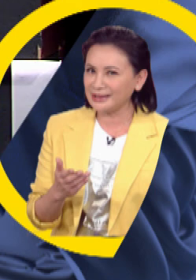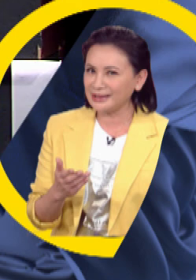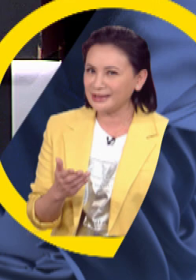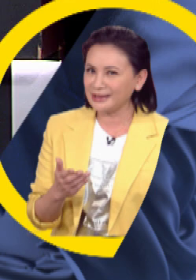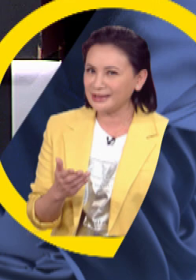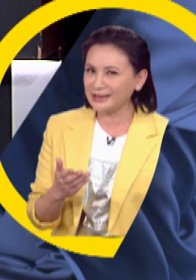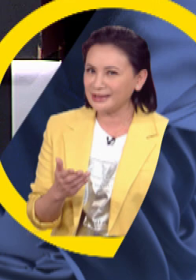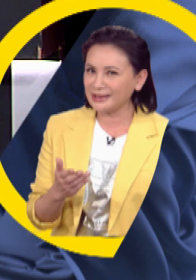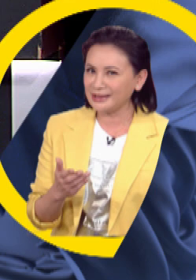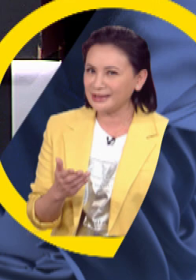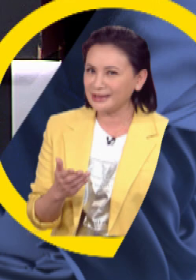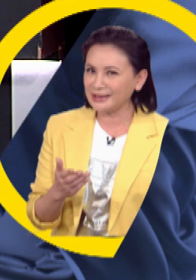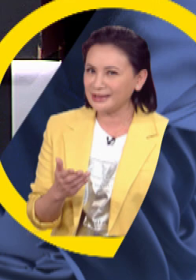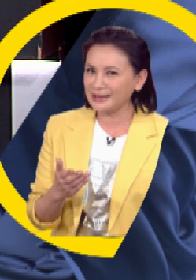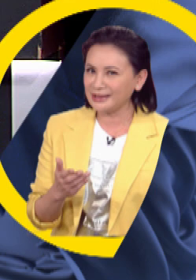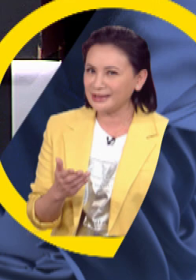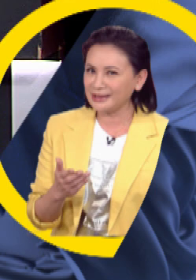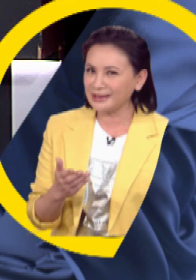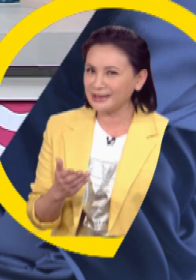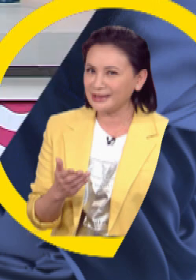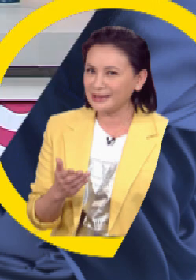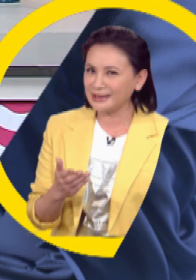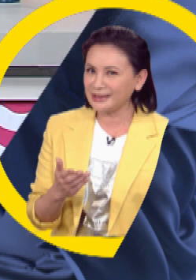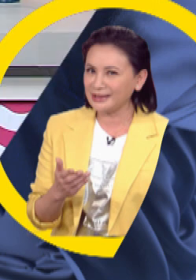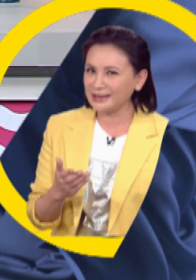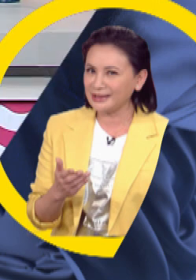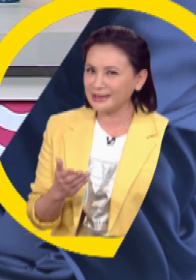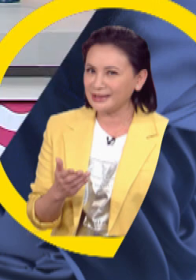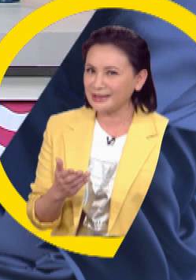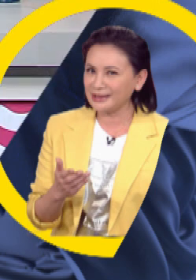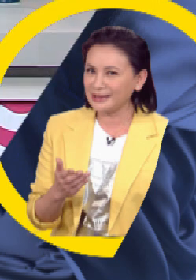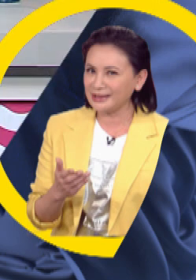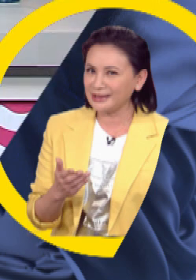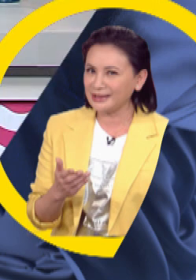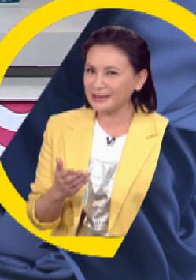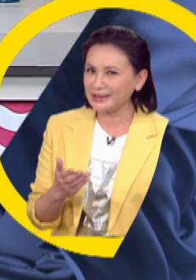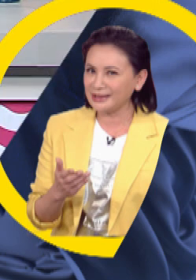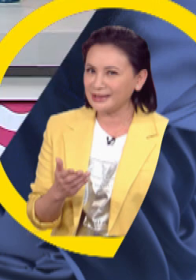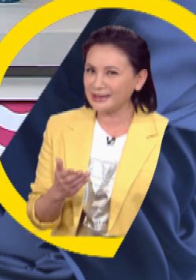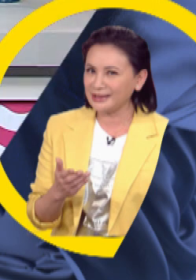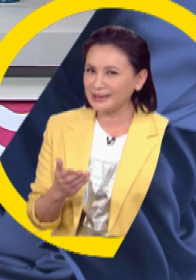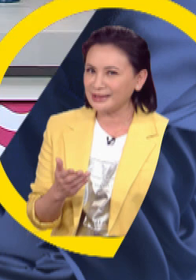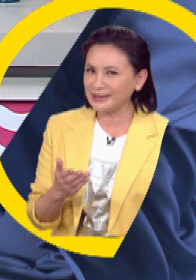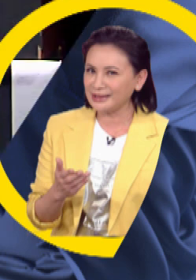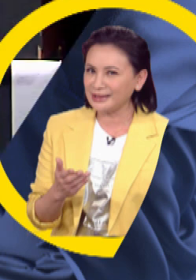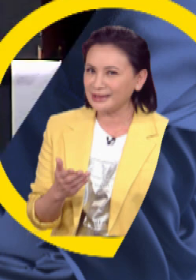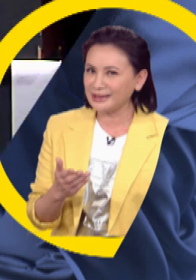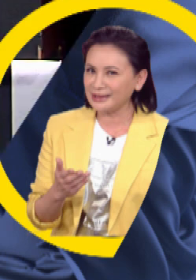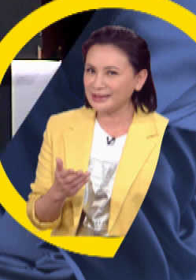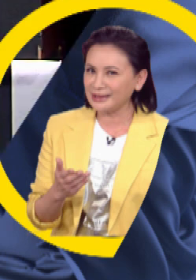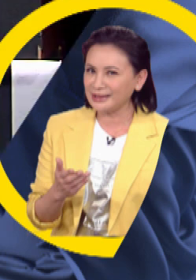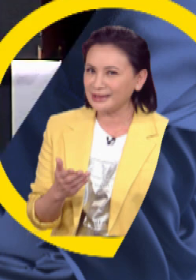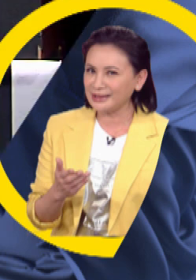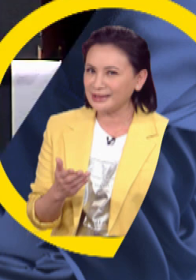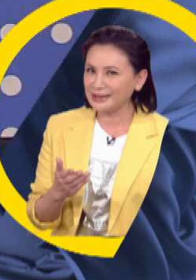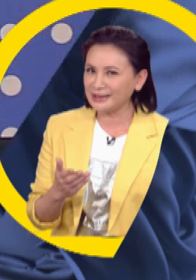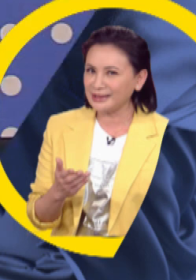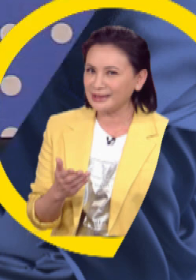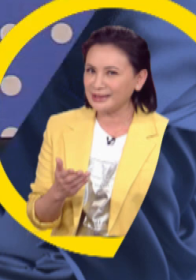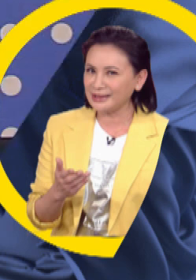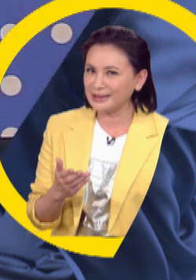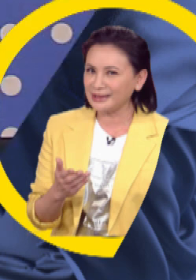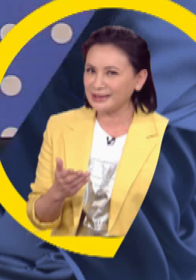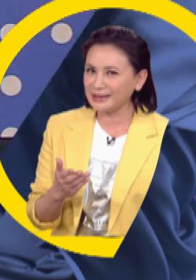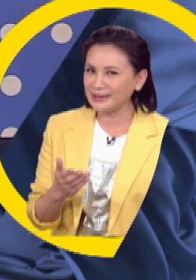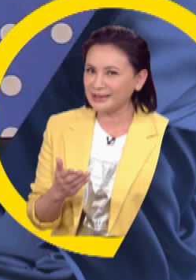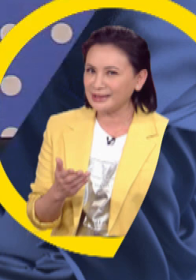决策啦、乐在工作啦，这些东西我们有一点点智慧，或者我们可以把它讲得很有趣。